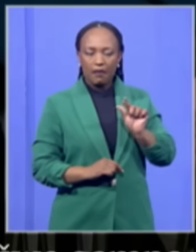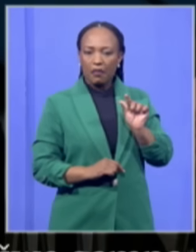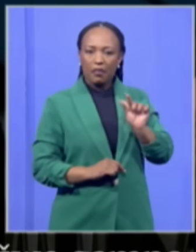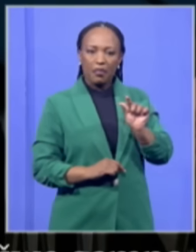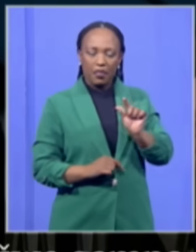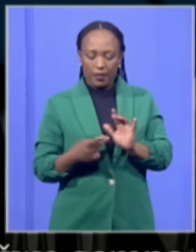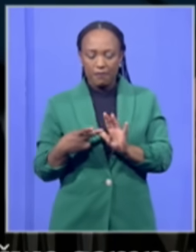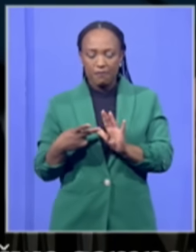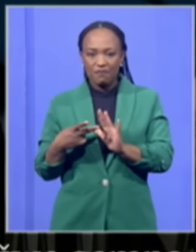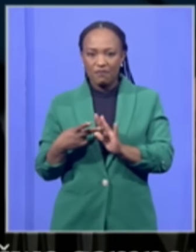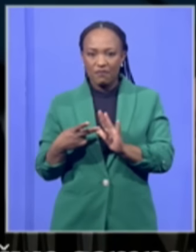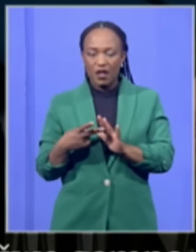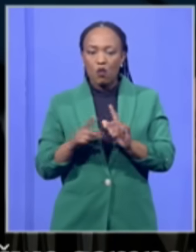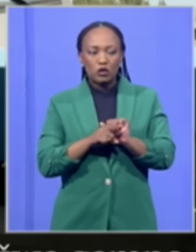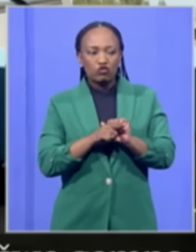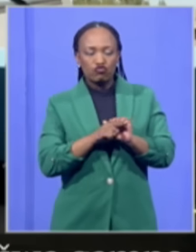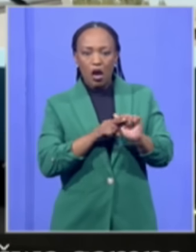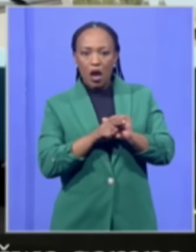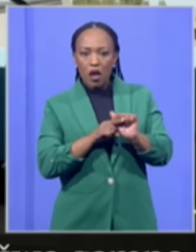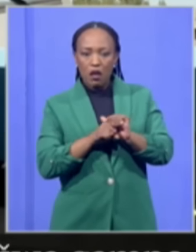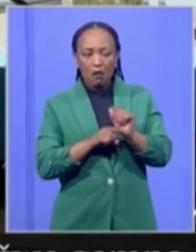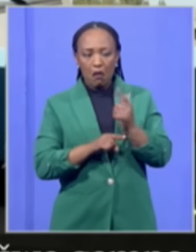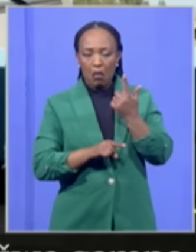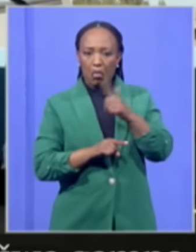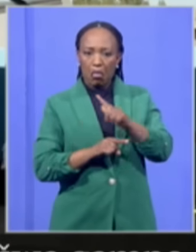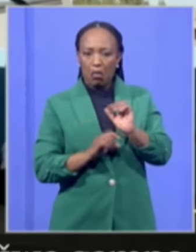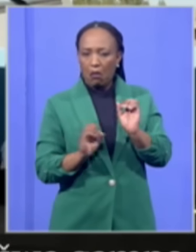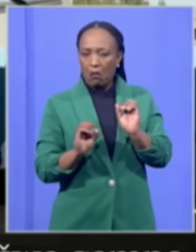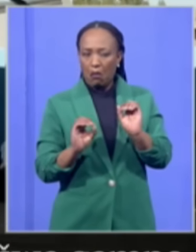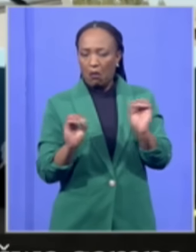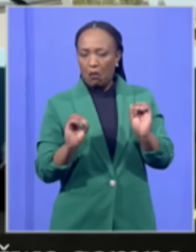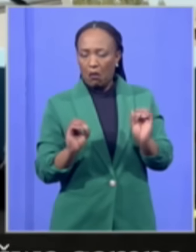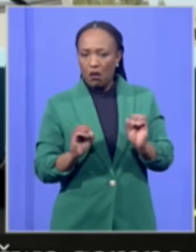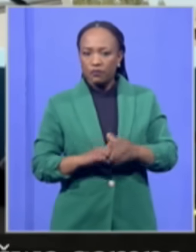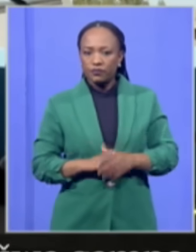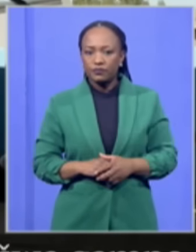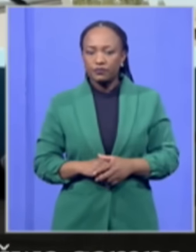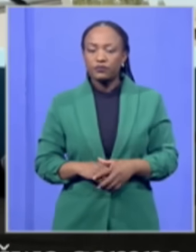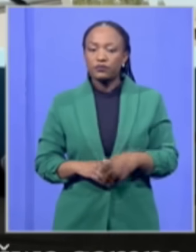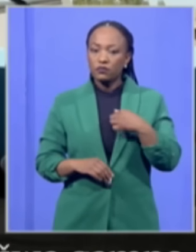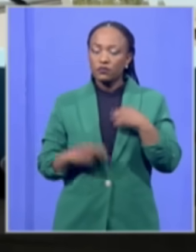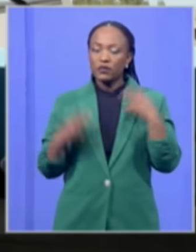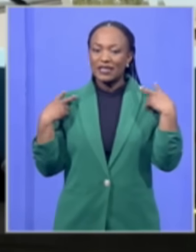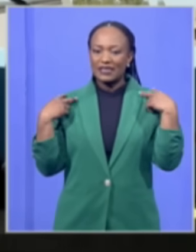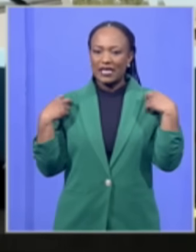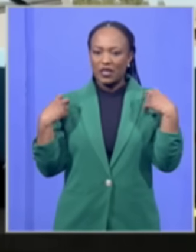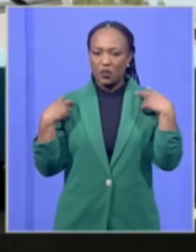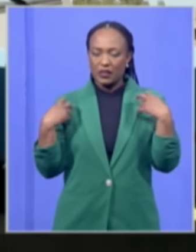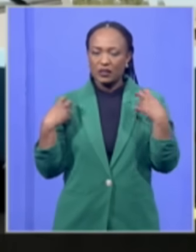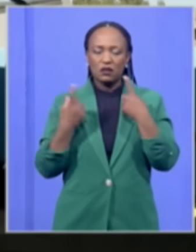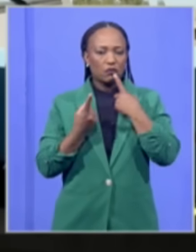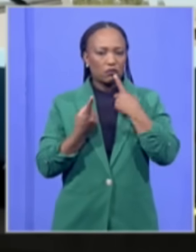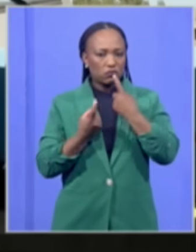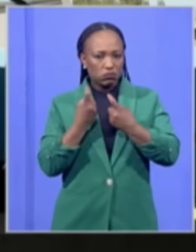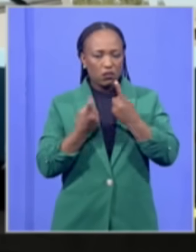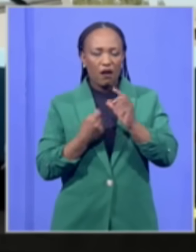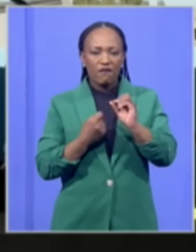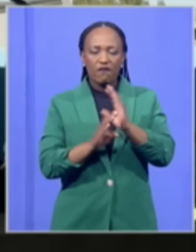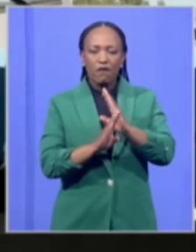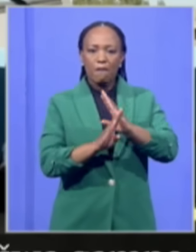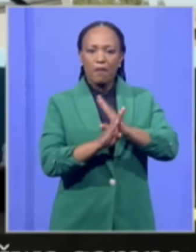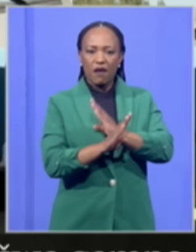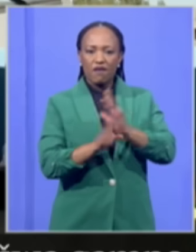ba sa bona katiso e maleba. Lo ja di complain di le dintsi ke le badiri ba tshireletsego segolo mo privateng ba di